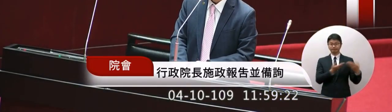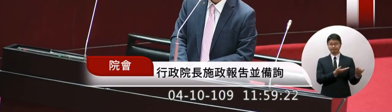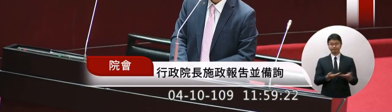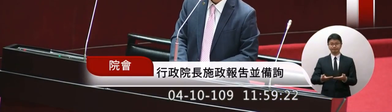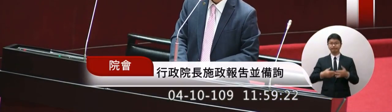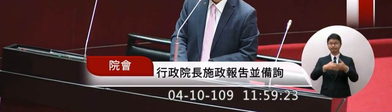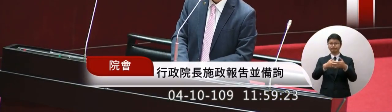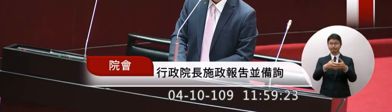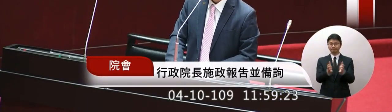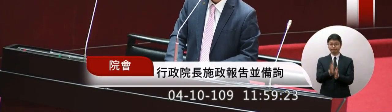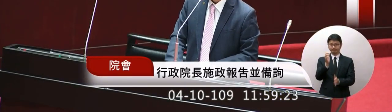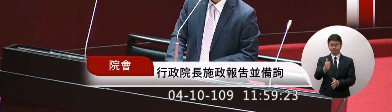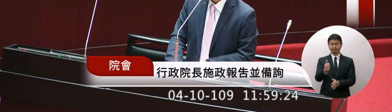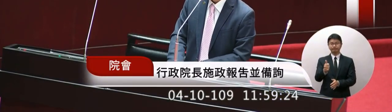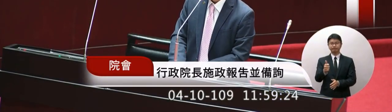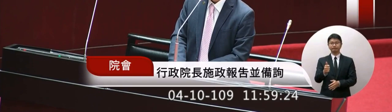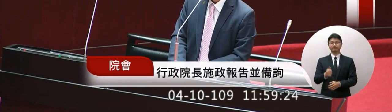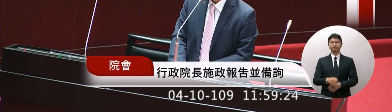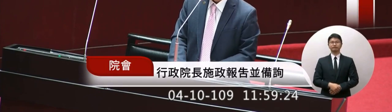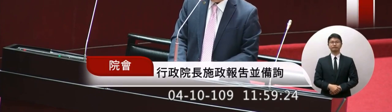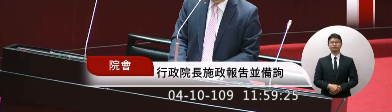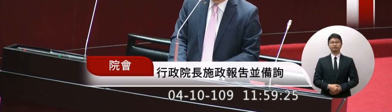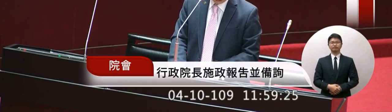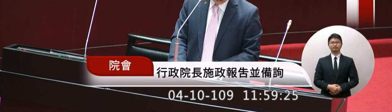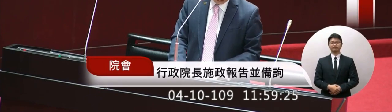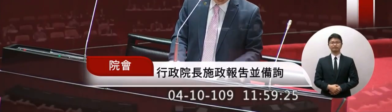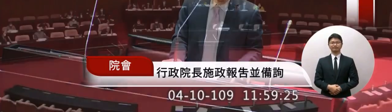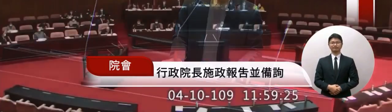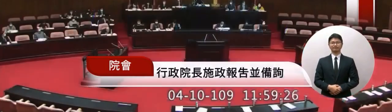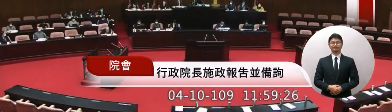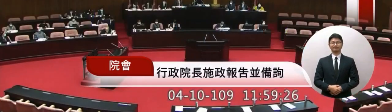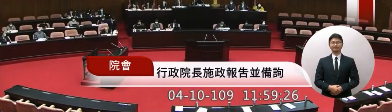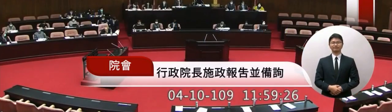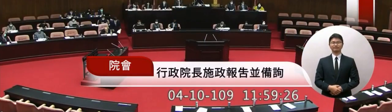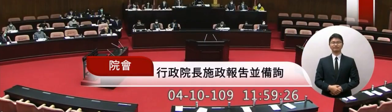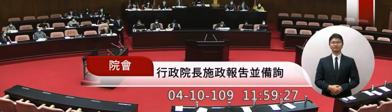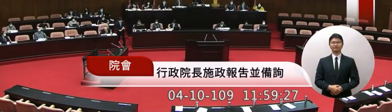长。 好，请林部长。